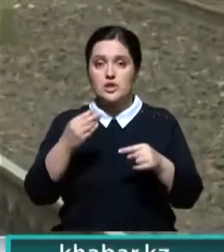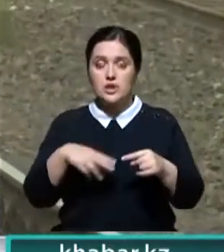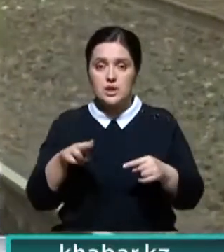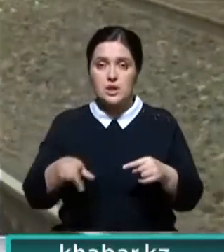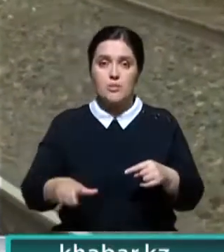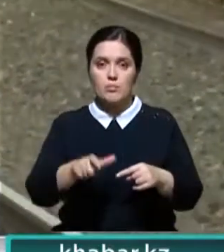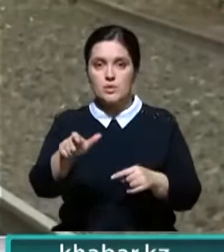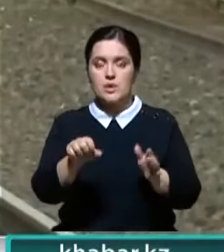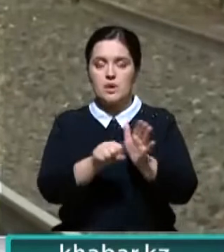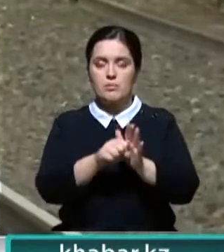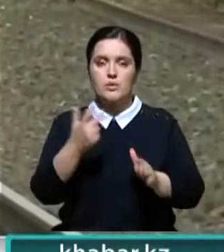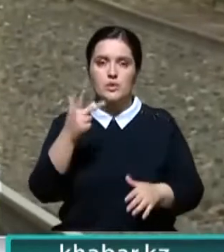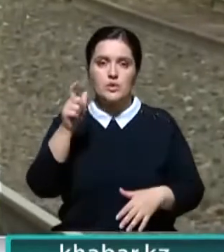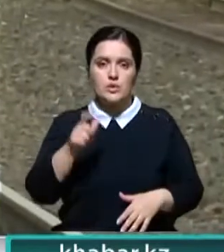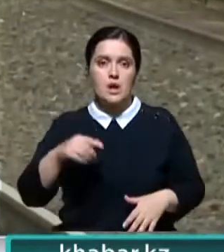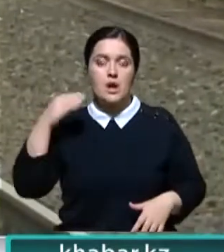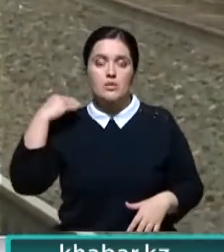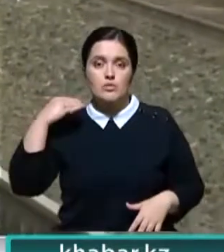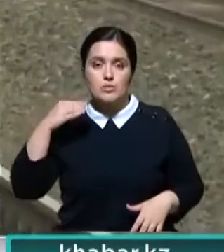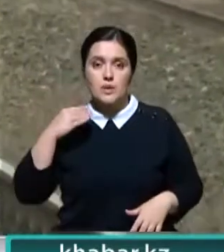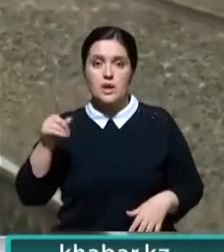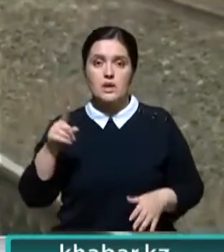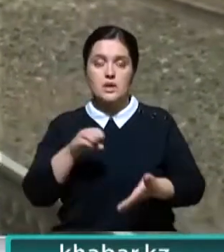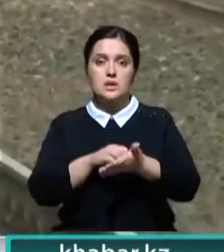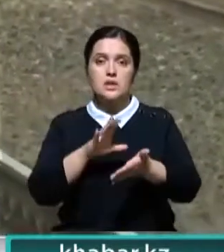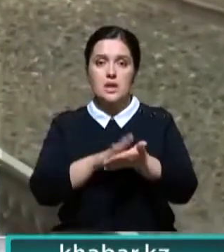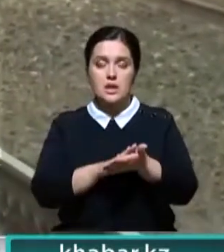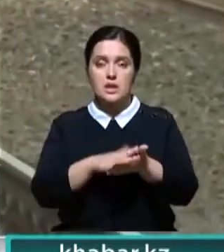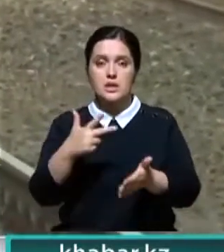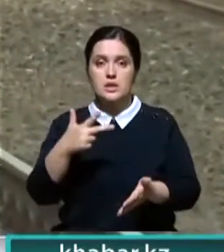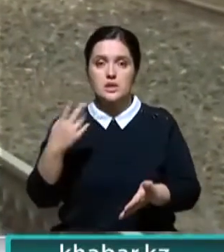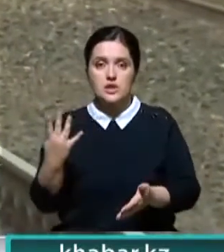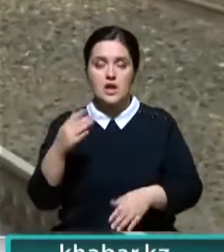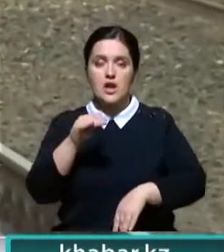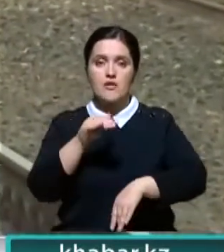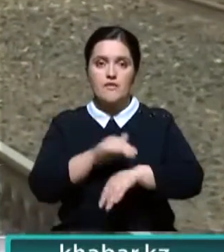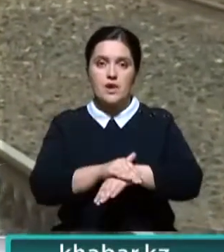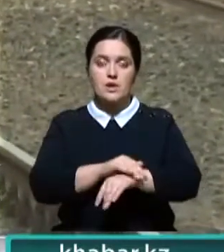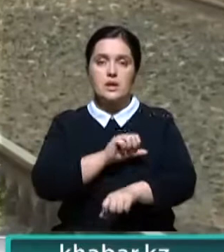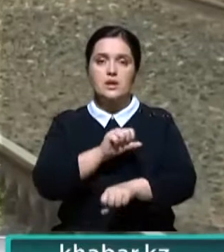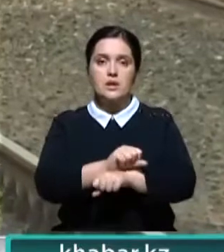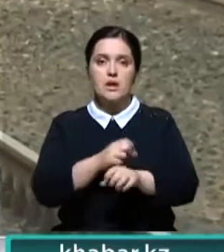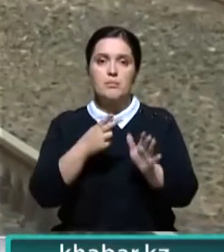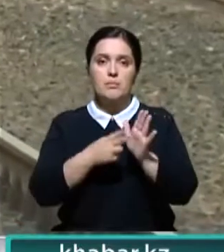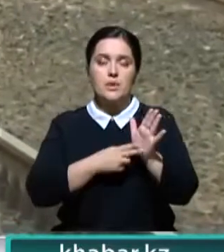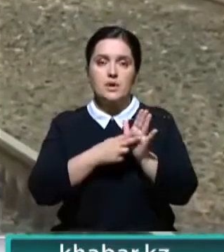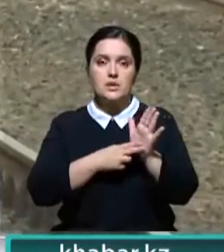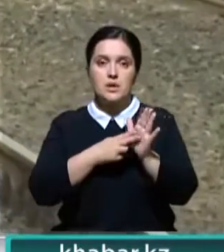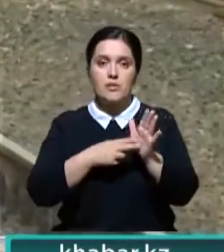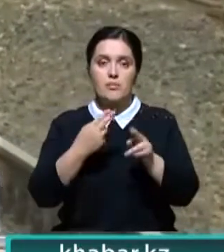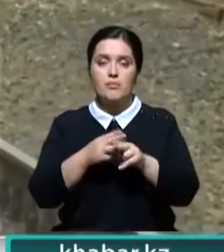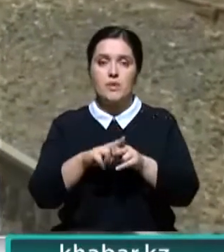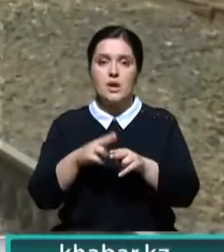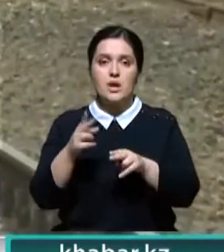местах скончались трое актюбинцев. Кроме того, специалистами зарегистрировано 34 факта экстренного торможения поездов. В 14 случаях